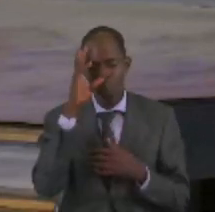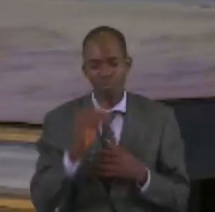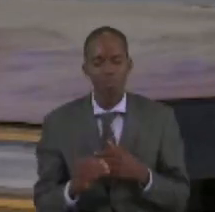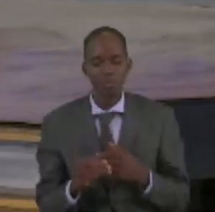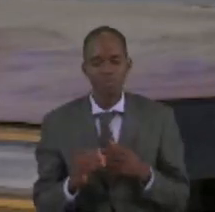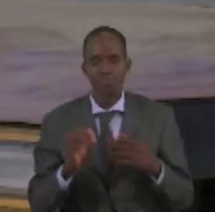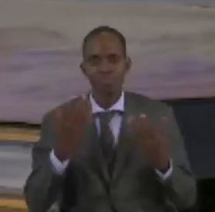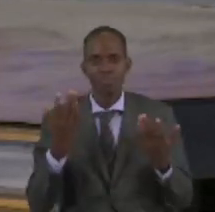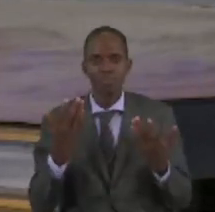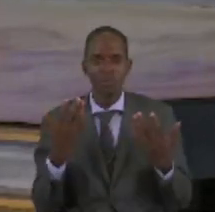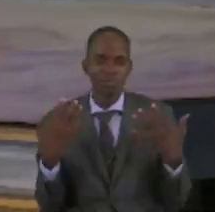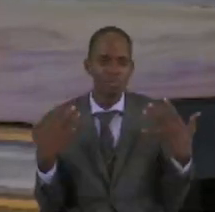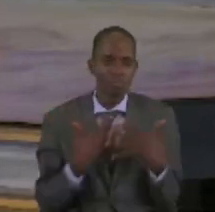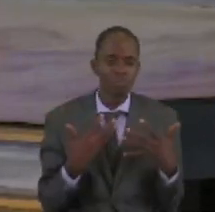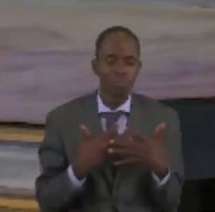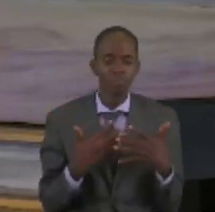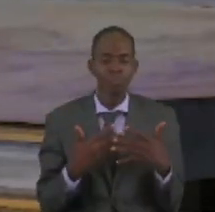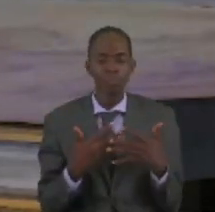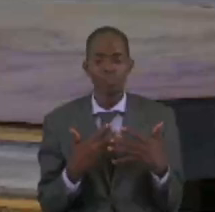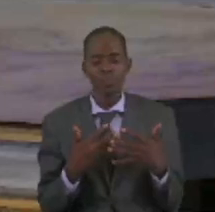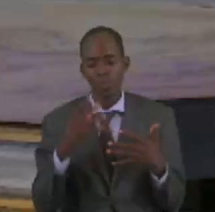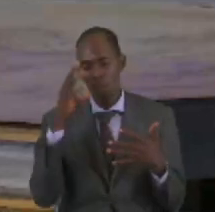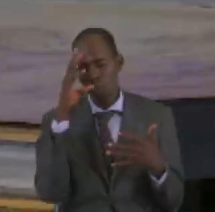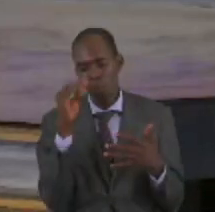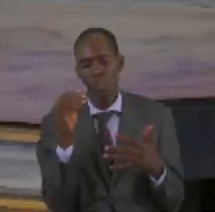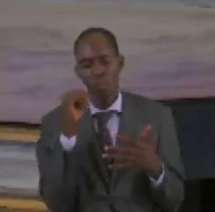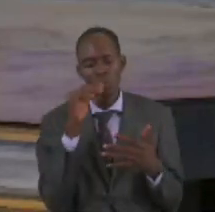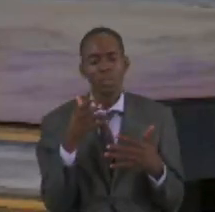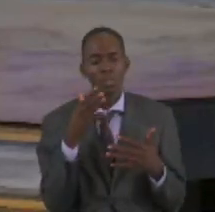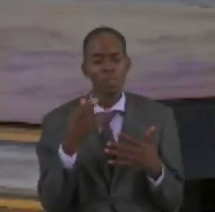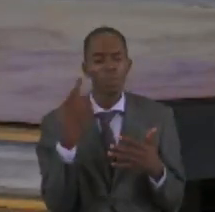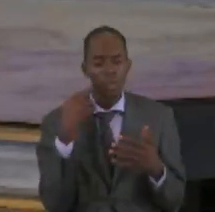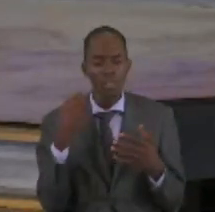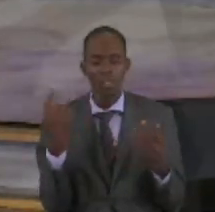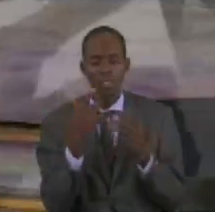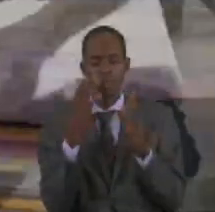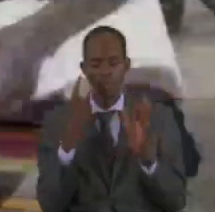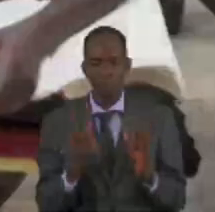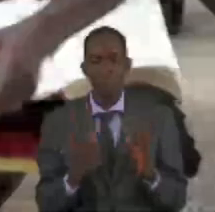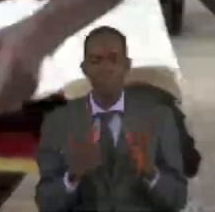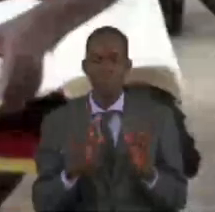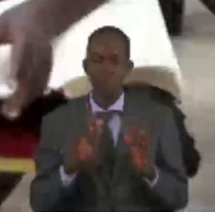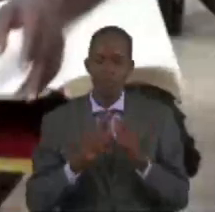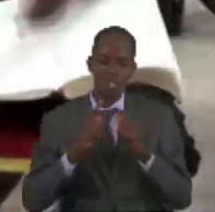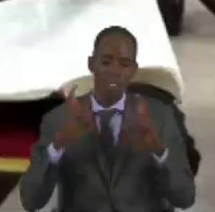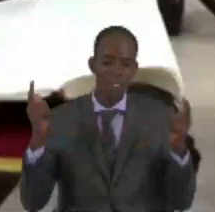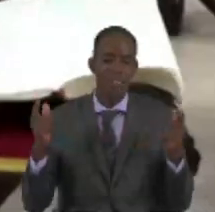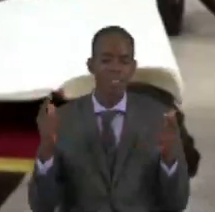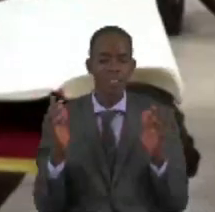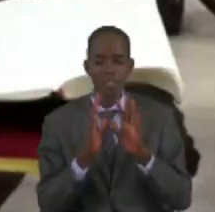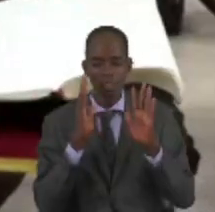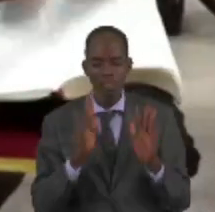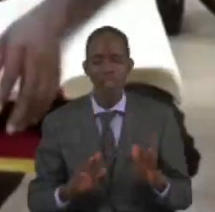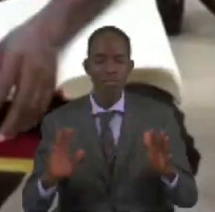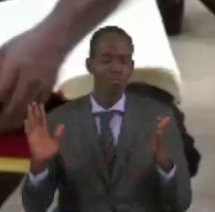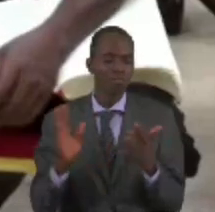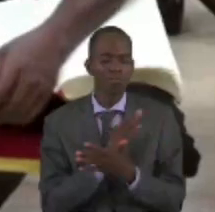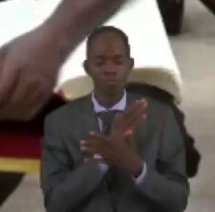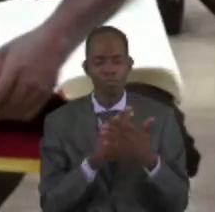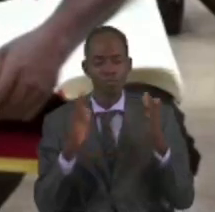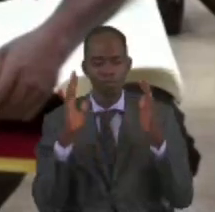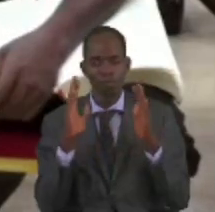hommes terribles, méchants, et des femmes, il y a des pécheurs agressifs,